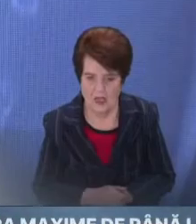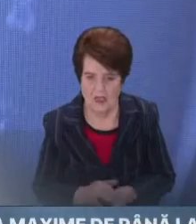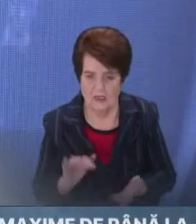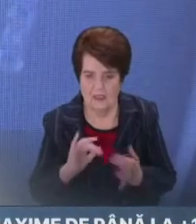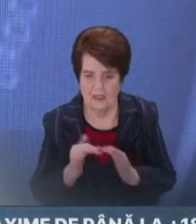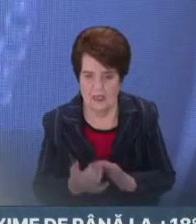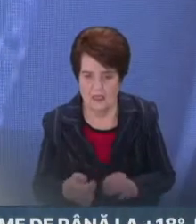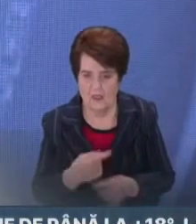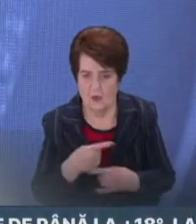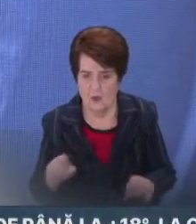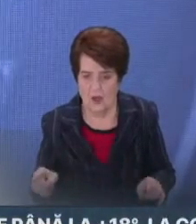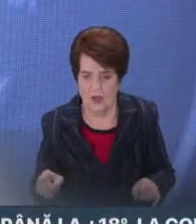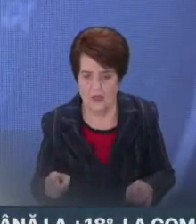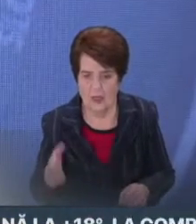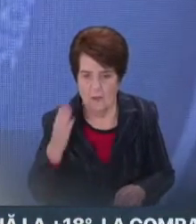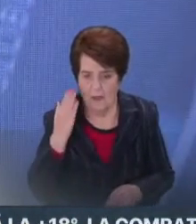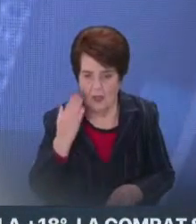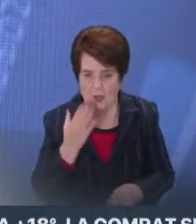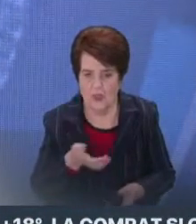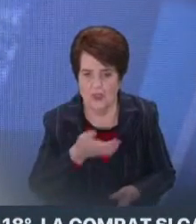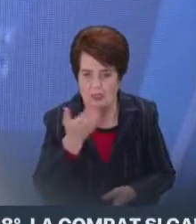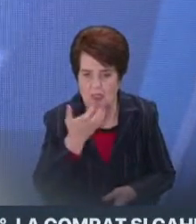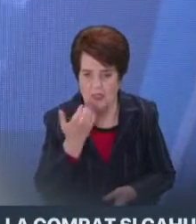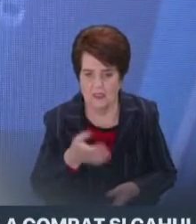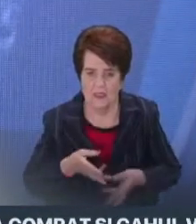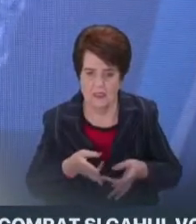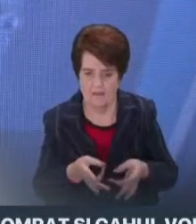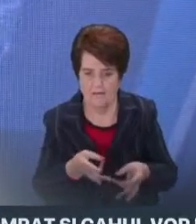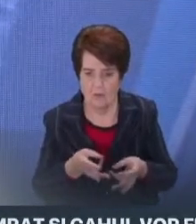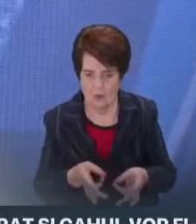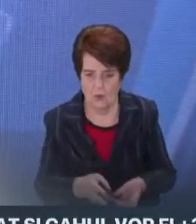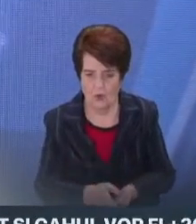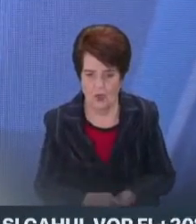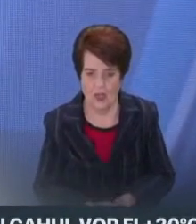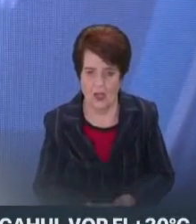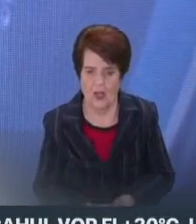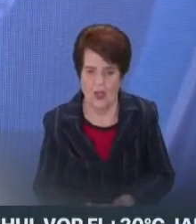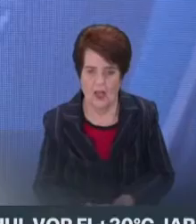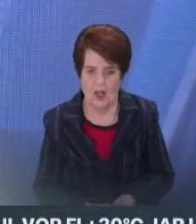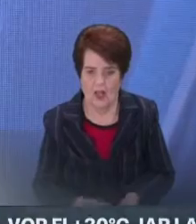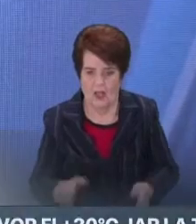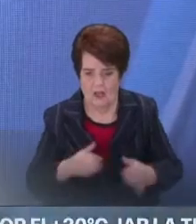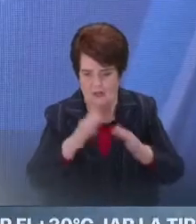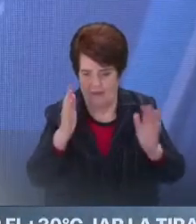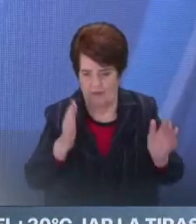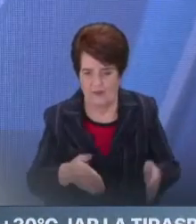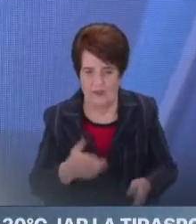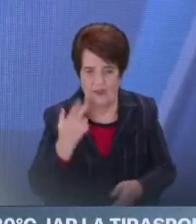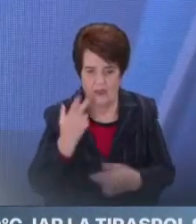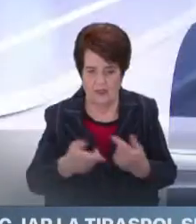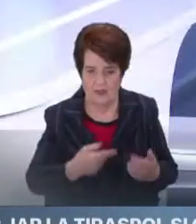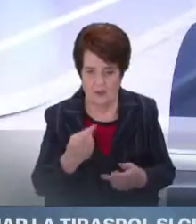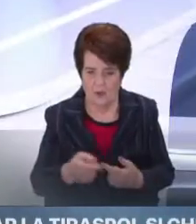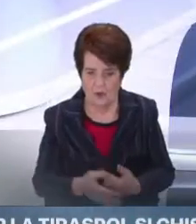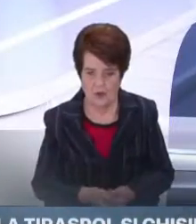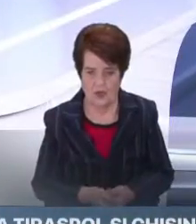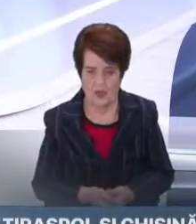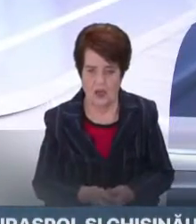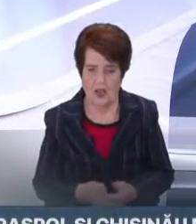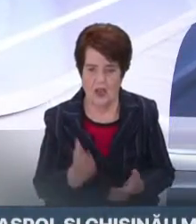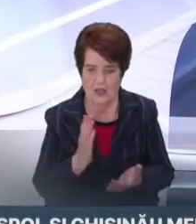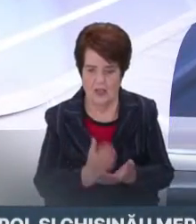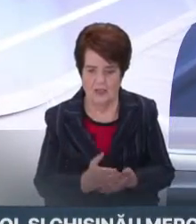altă metodă de încălzire este focul în sobă. Știu că în fiecare an desfășurați campanii de